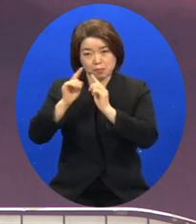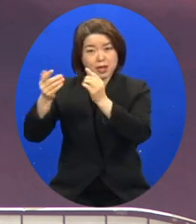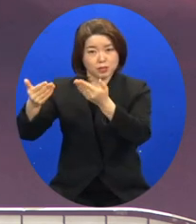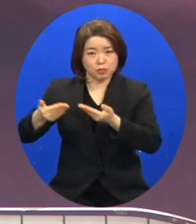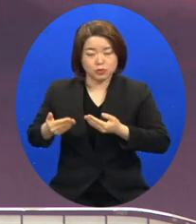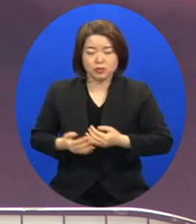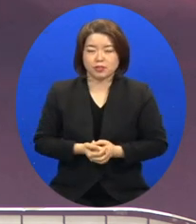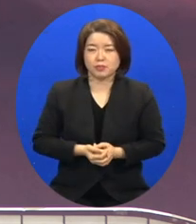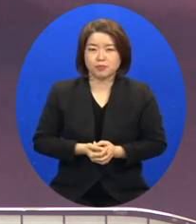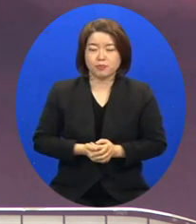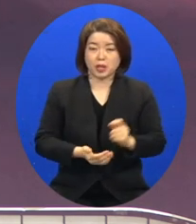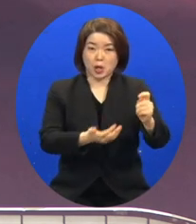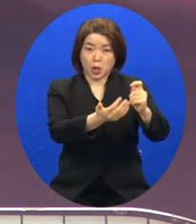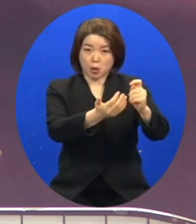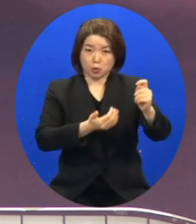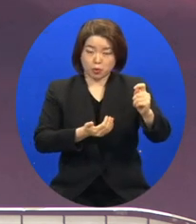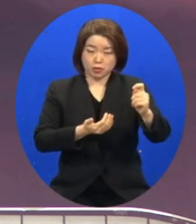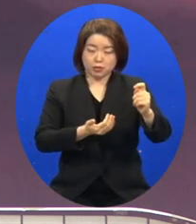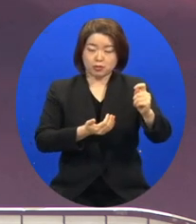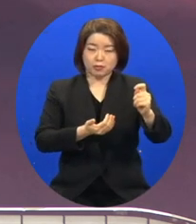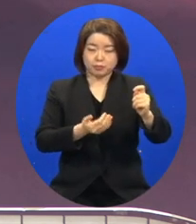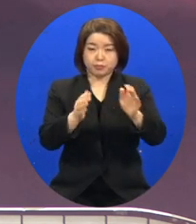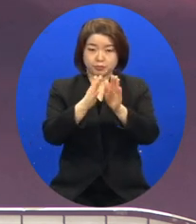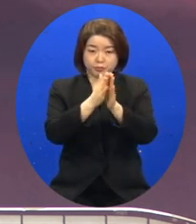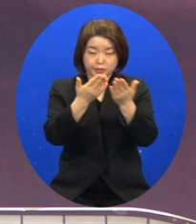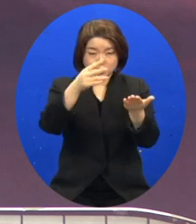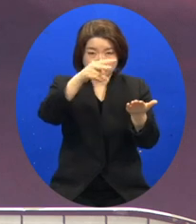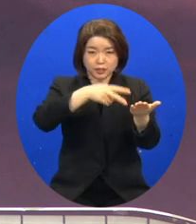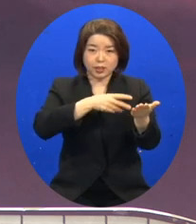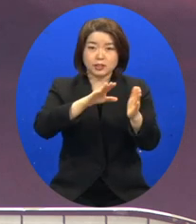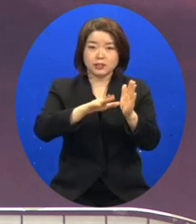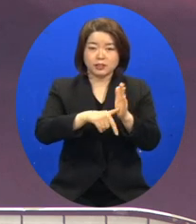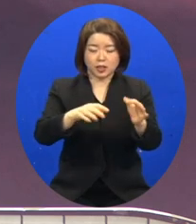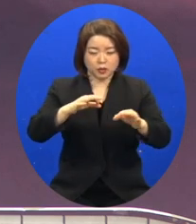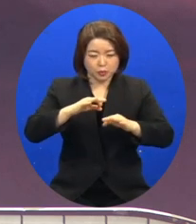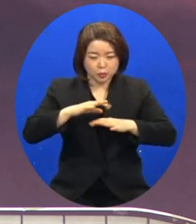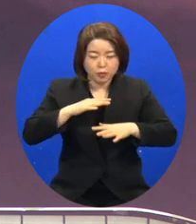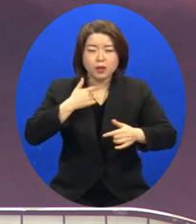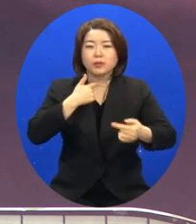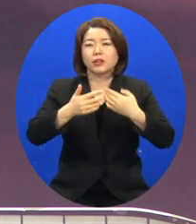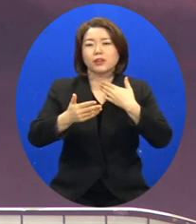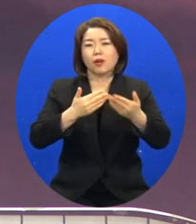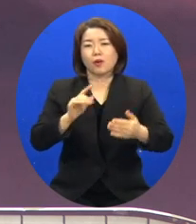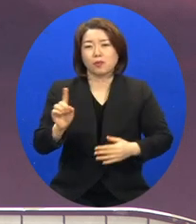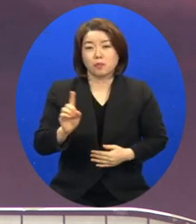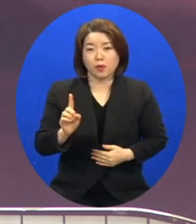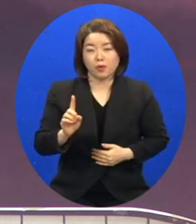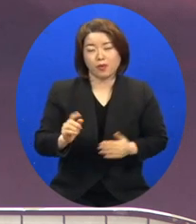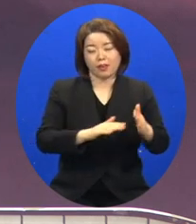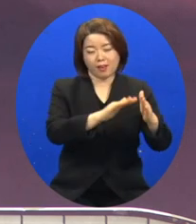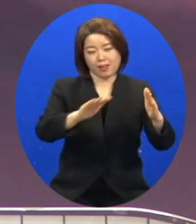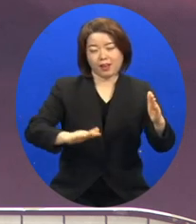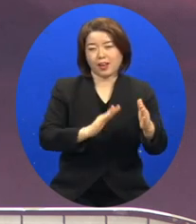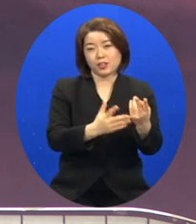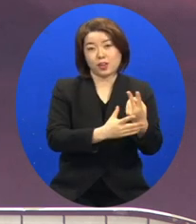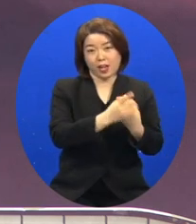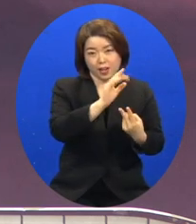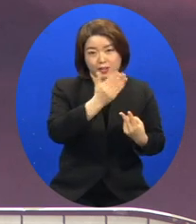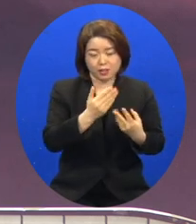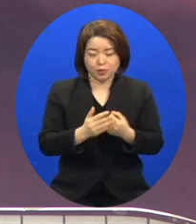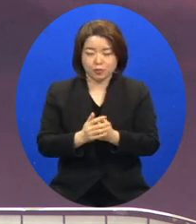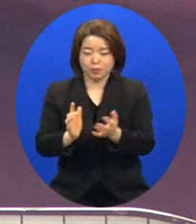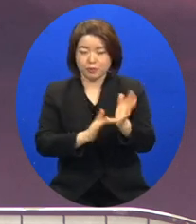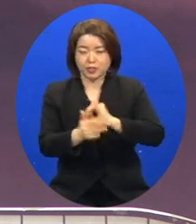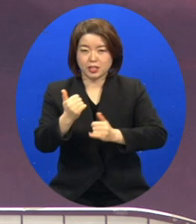이번 고린도전서 를 읽으면서 가장 놀랍게 경험하게 되는데 가정이 하나가 되고 예수님 안에서